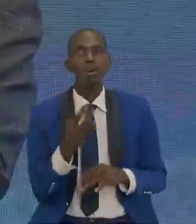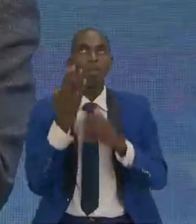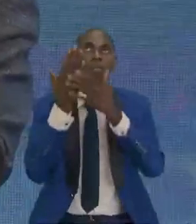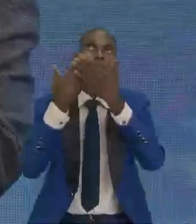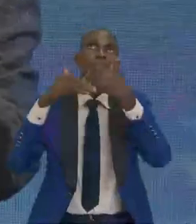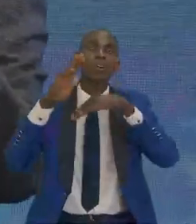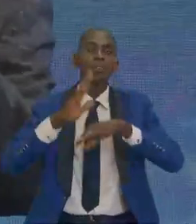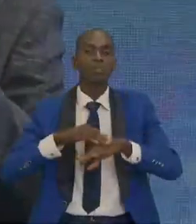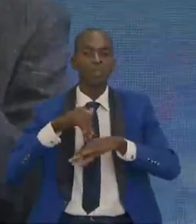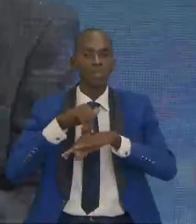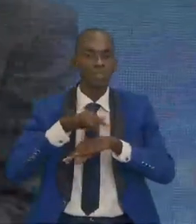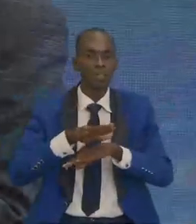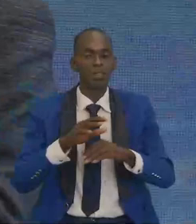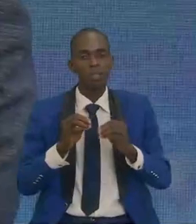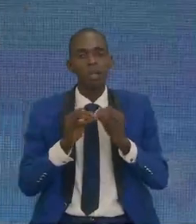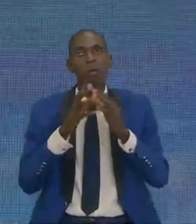Les participants présents